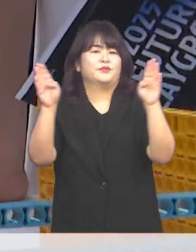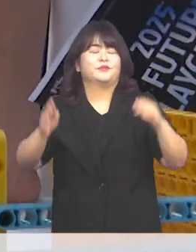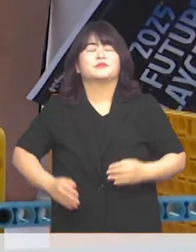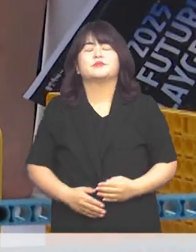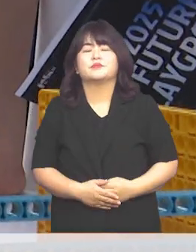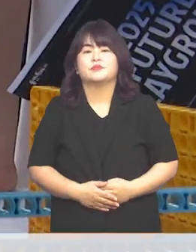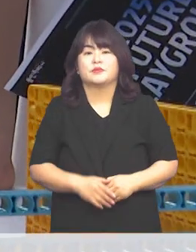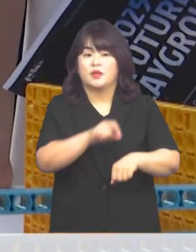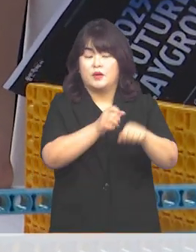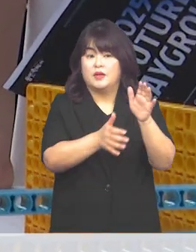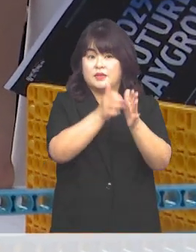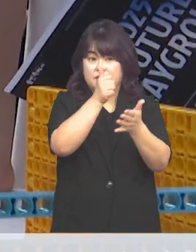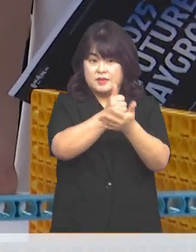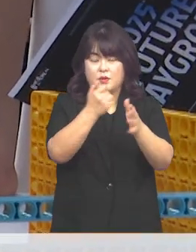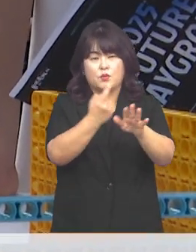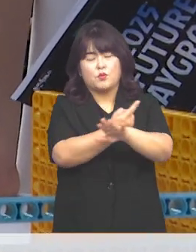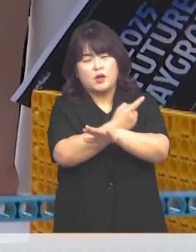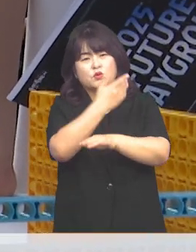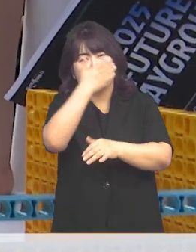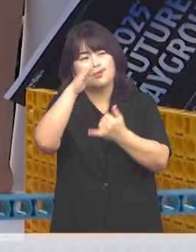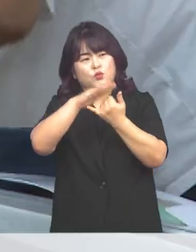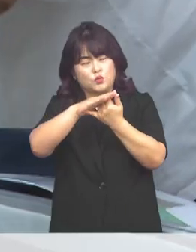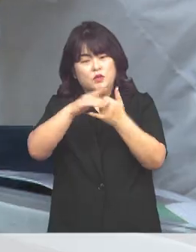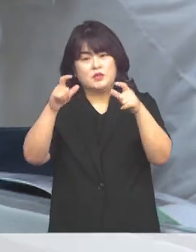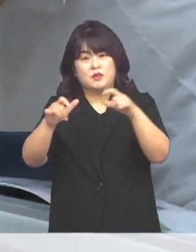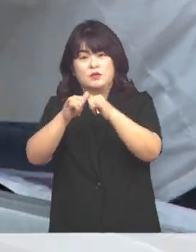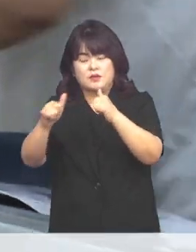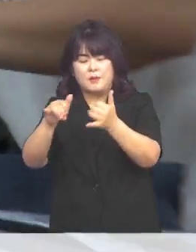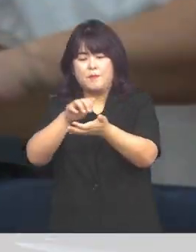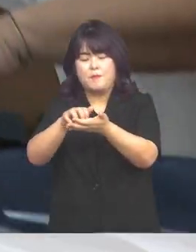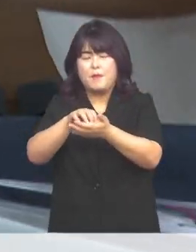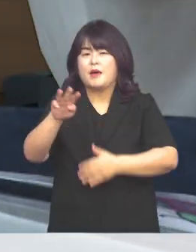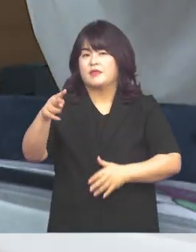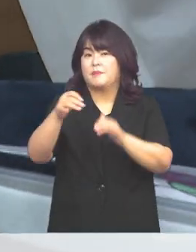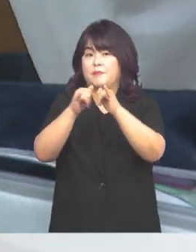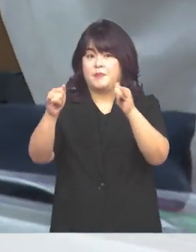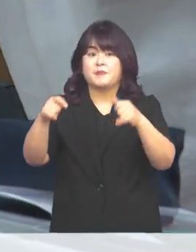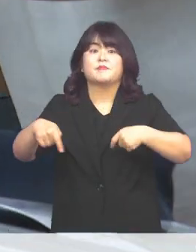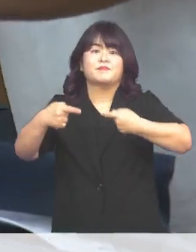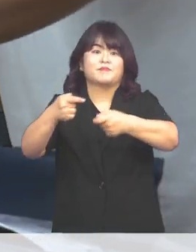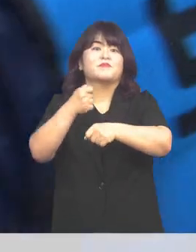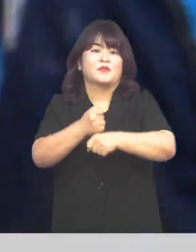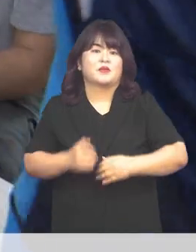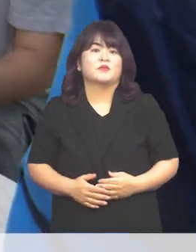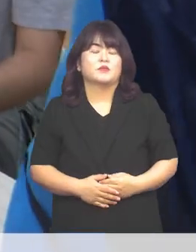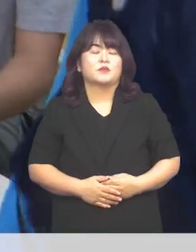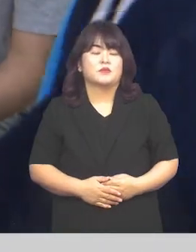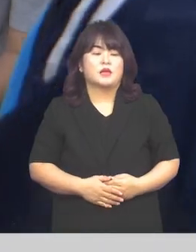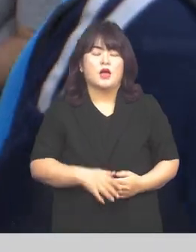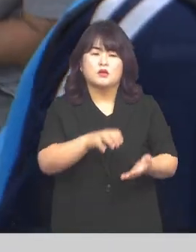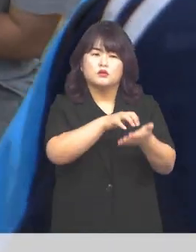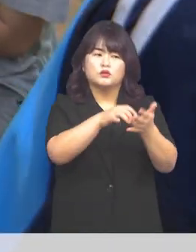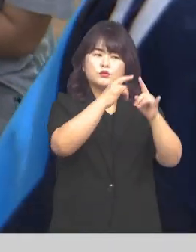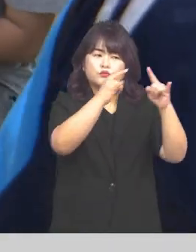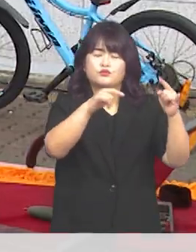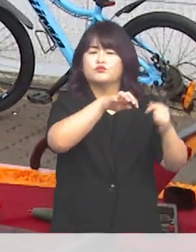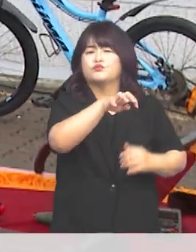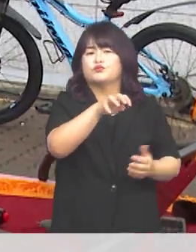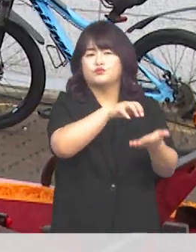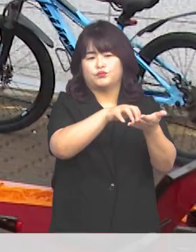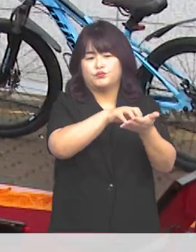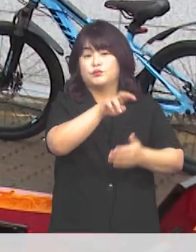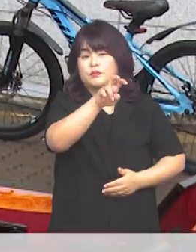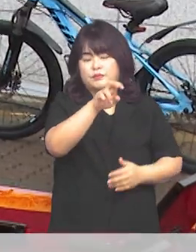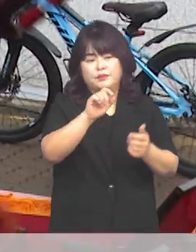참석했습니다. 축제에는 이상일 시장을 비롯해 청소년과 시민 등 300여 명이 참여했습니다. 이 시장은 20여 개의 부스를